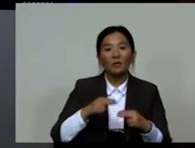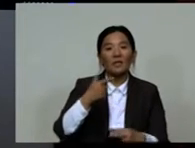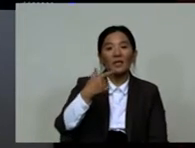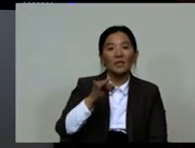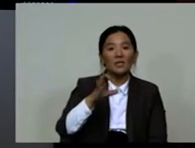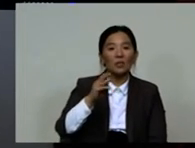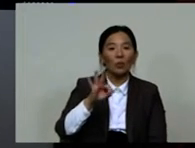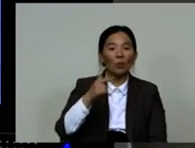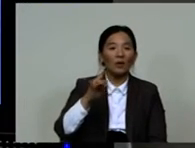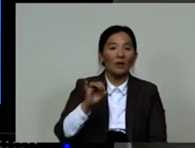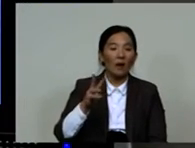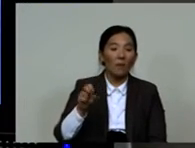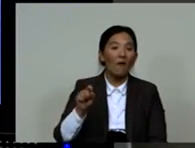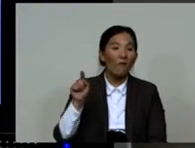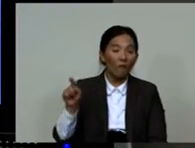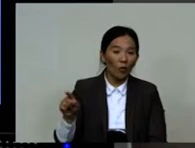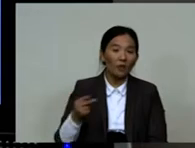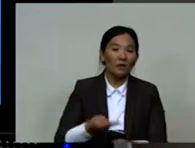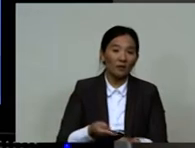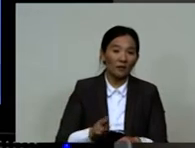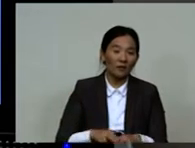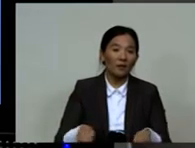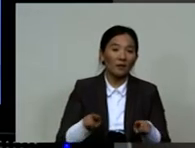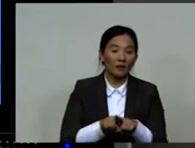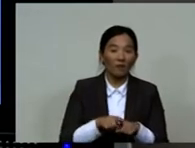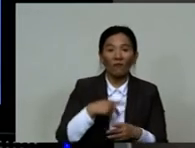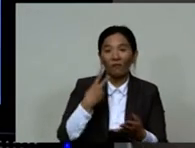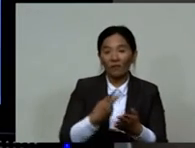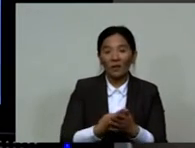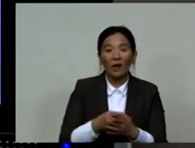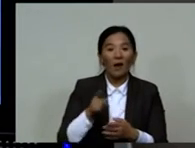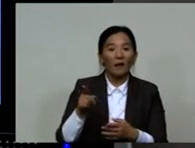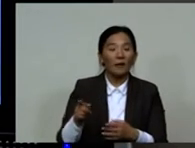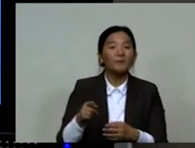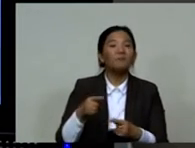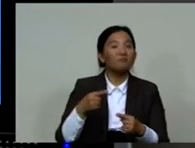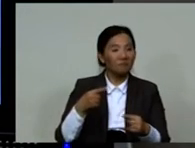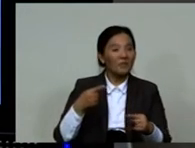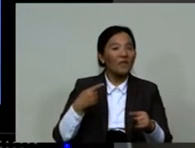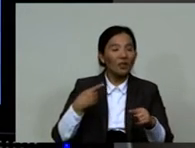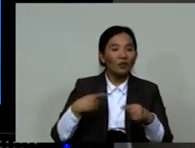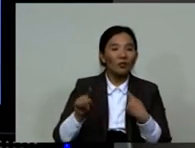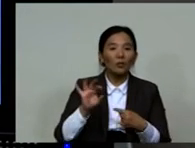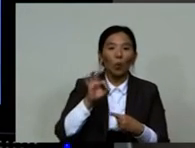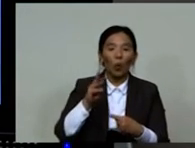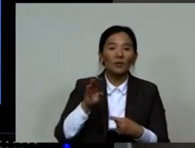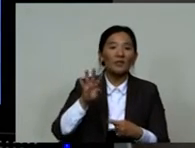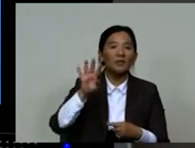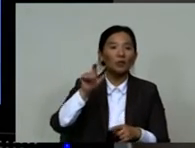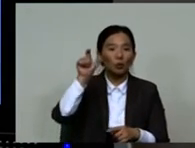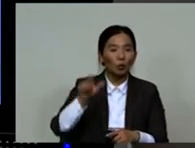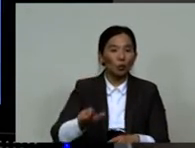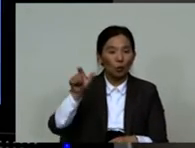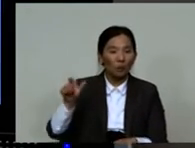гистограмму. Вот она, гистограмма. Все-таки она отличается от столбчатой